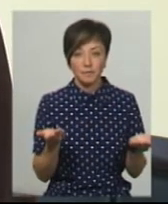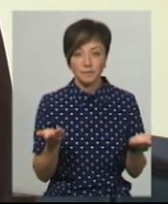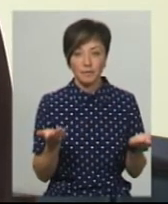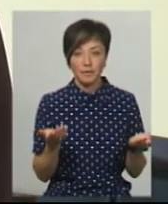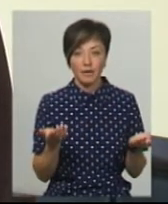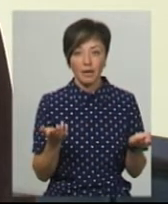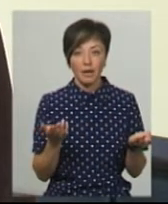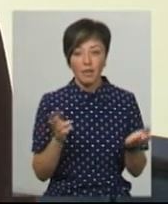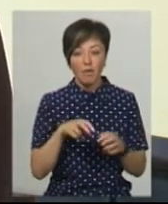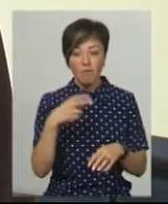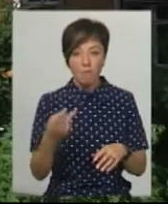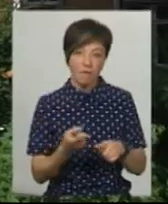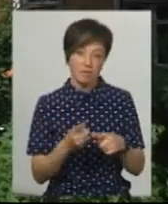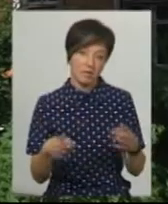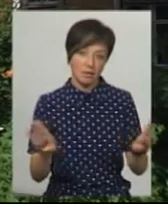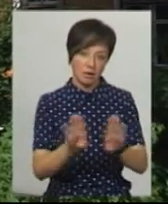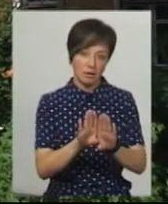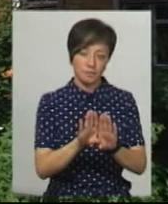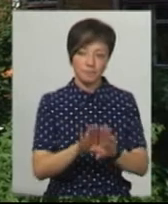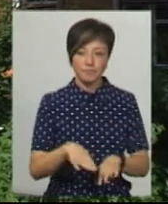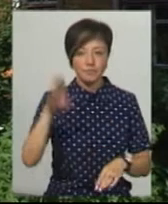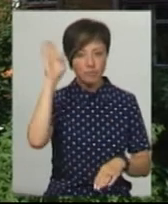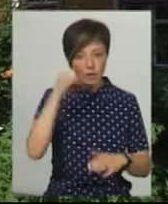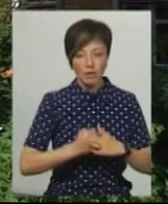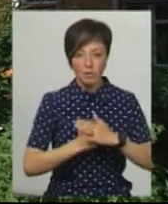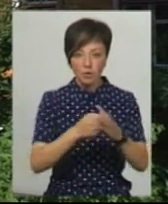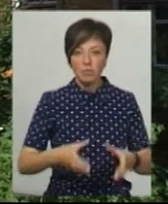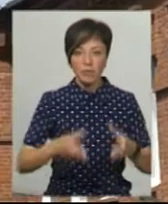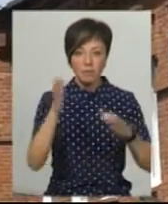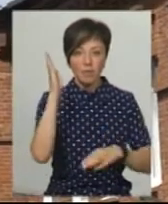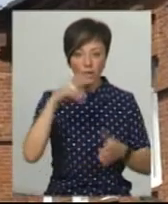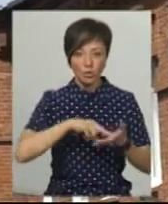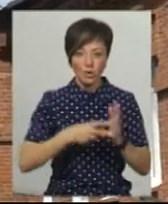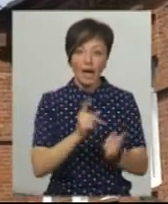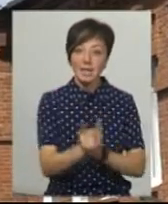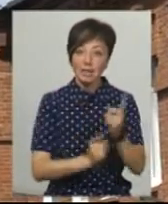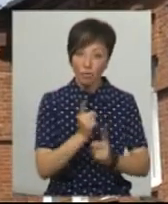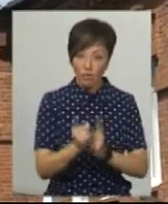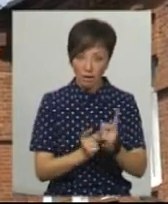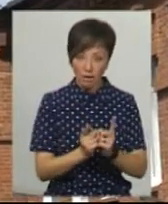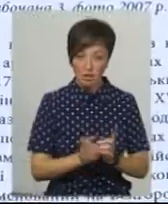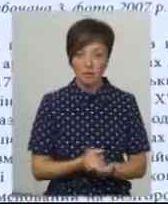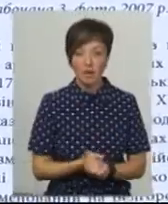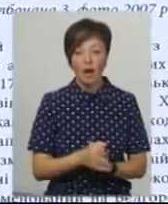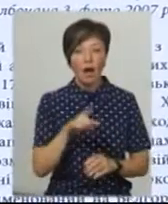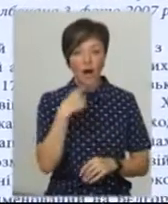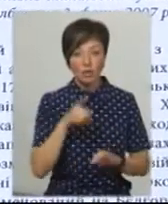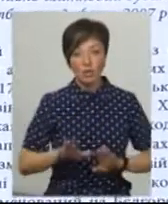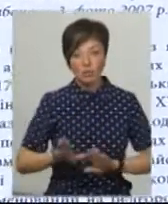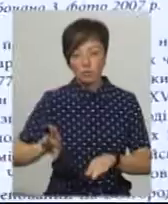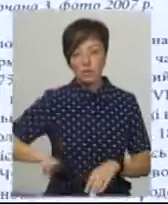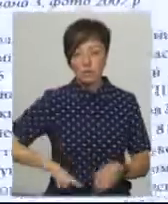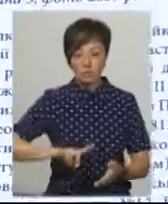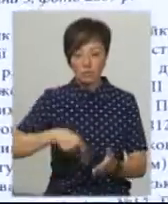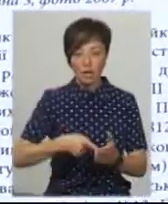не впав, тому вона стоїть закрита. Водонапірну башту майбутньо планують реставрувати під туристичний об'єкт, каже заступник директора з